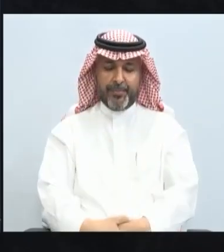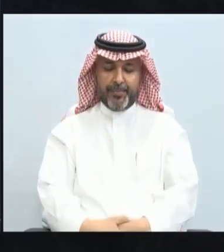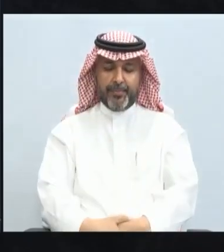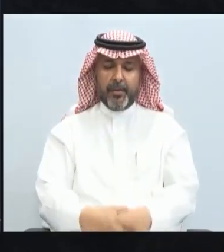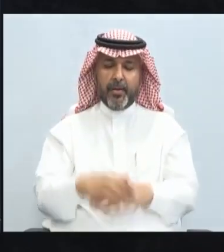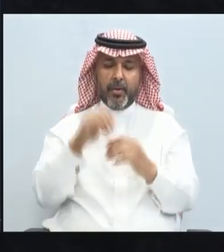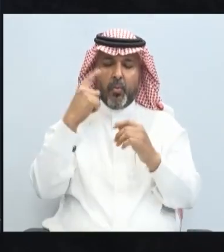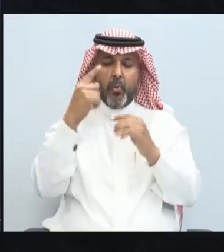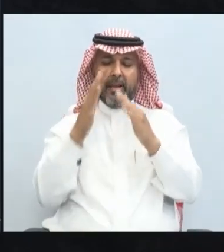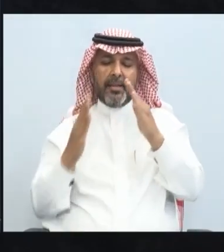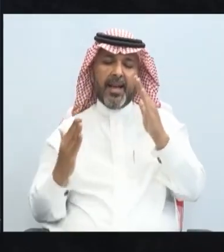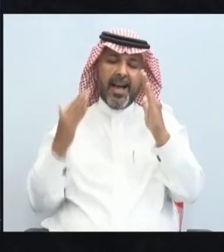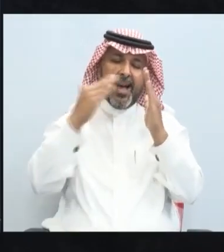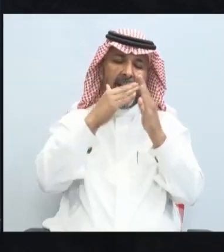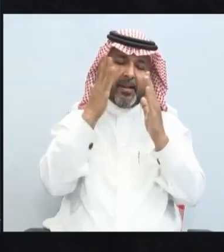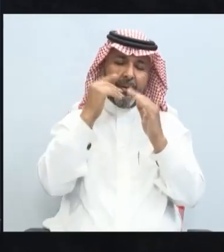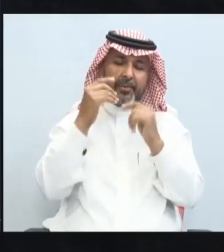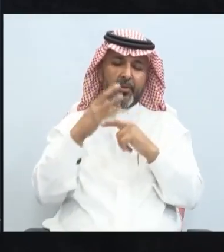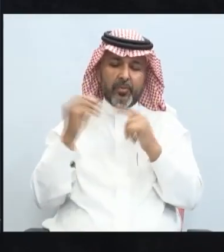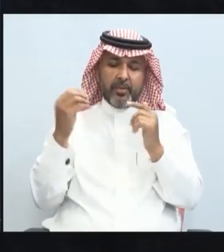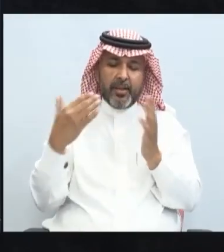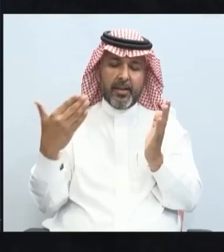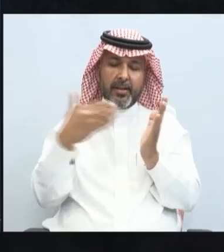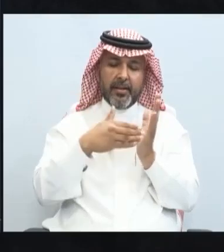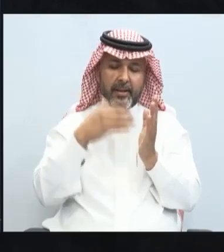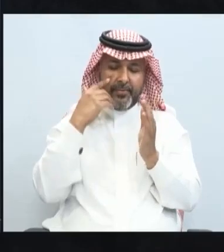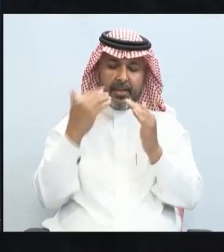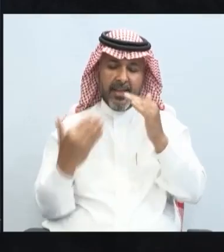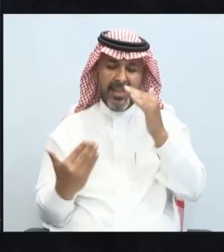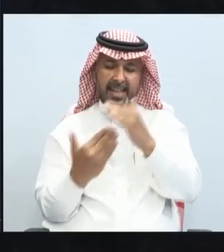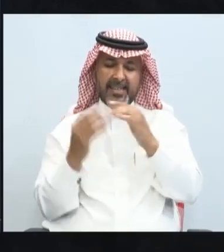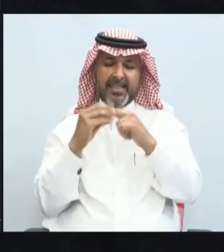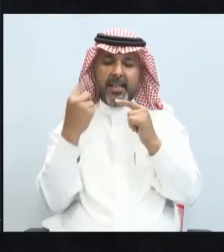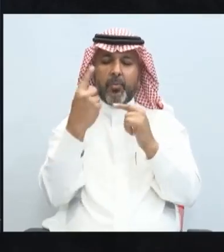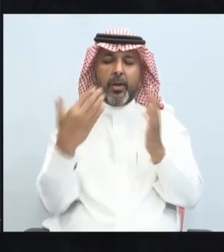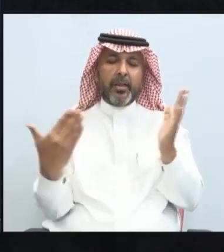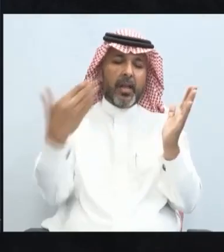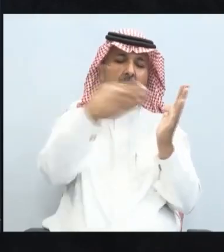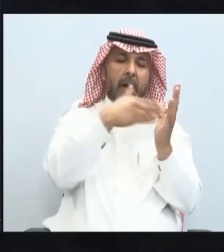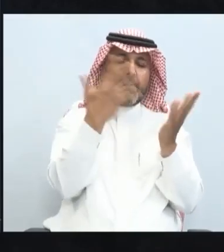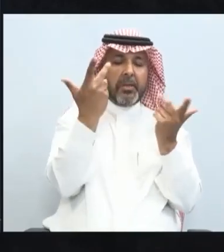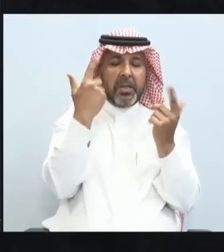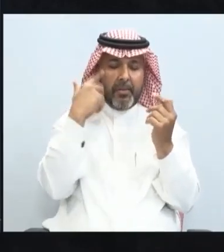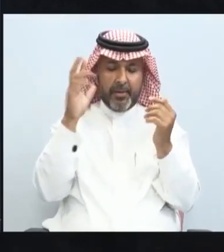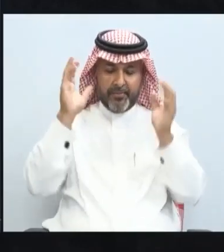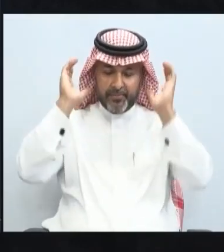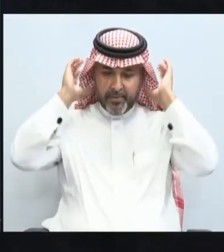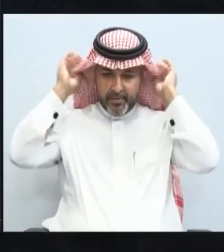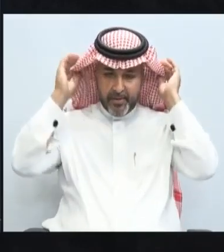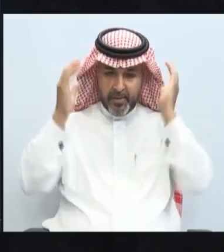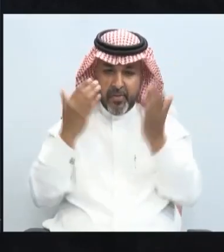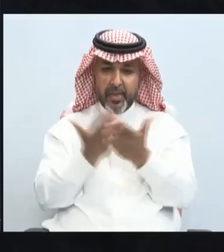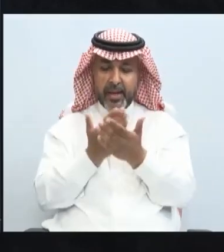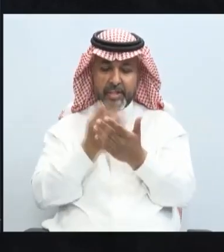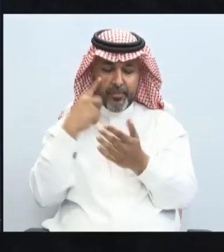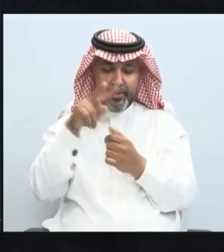الما لا نهايه ومن السالب ما لا نهايه الى السالب واحد يعني بهذه الطريقه وهذا هو رسم هذه